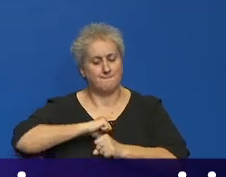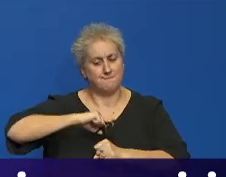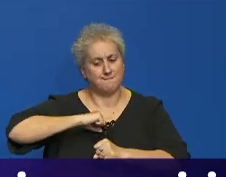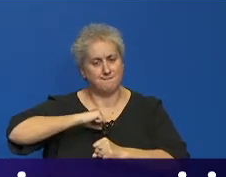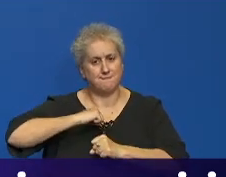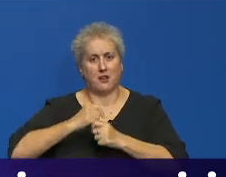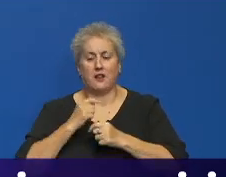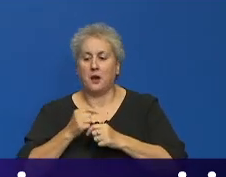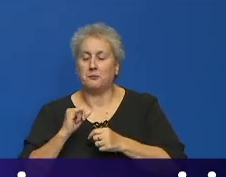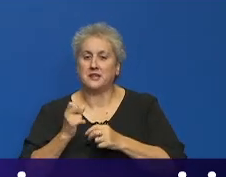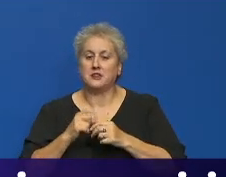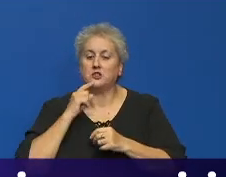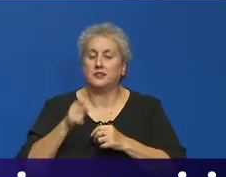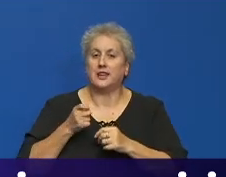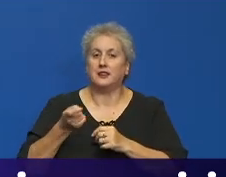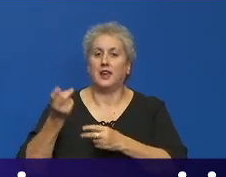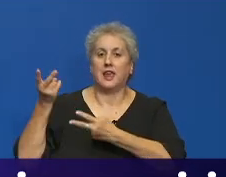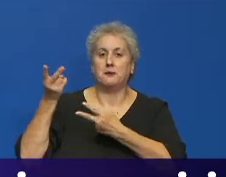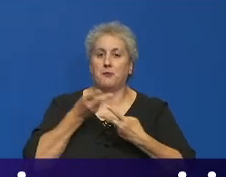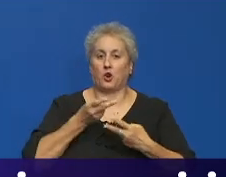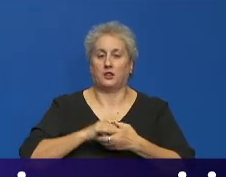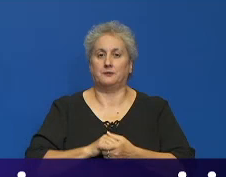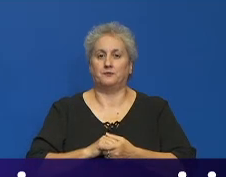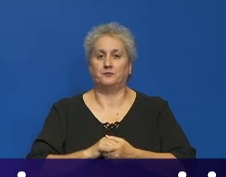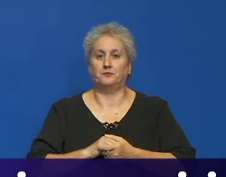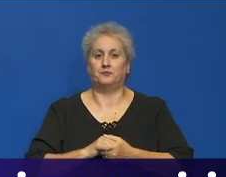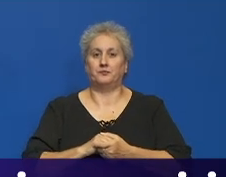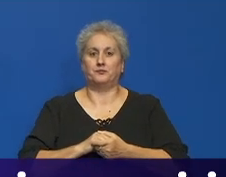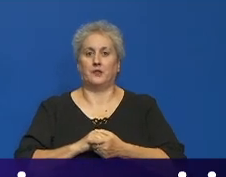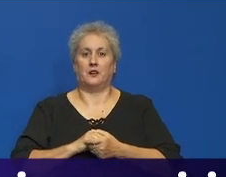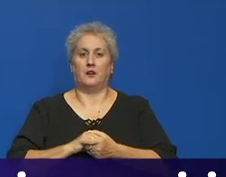gândește la modificarea TVA pentru alimentele de bază. Mergem acum mai departe.